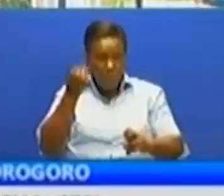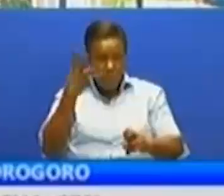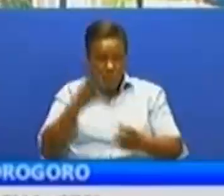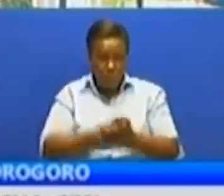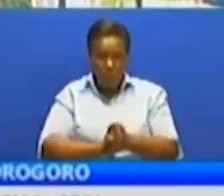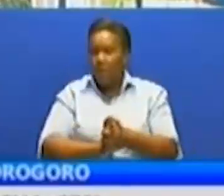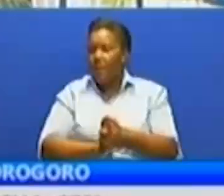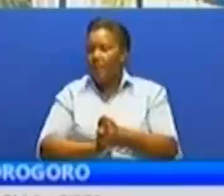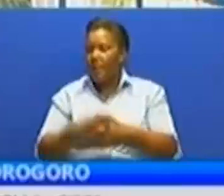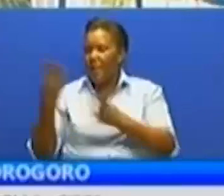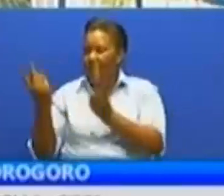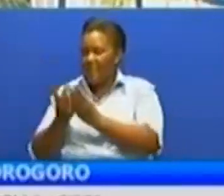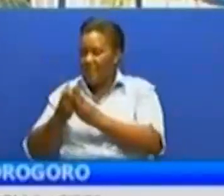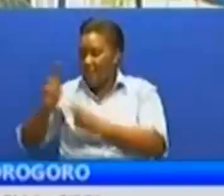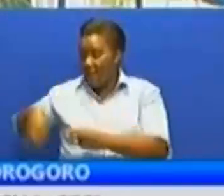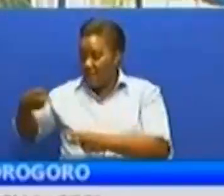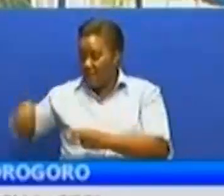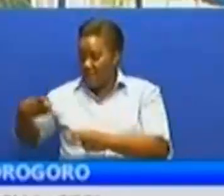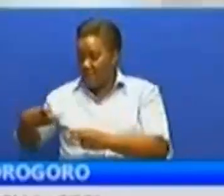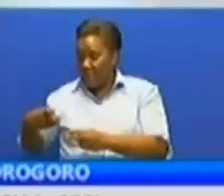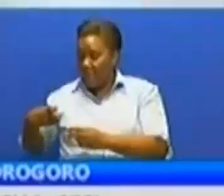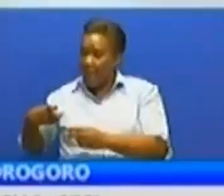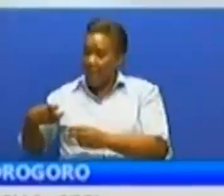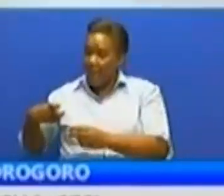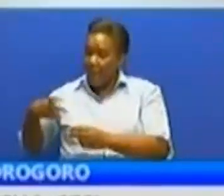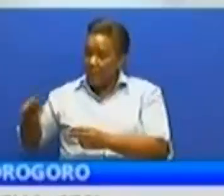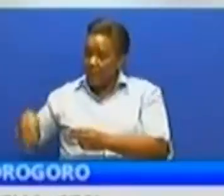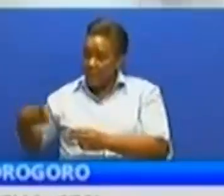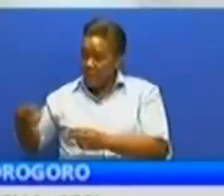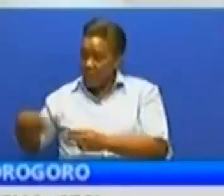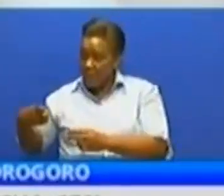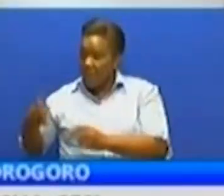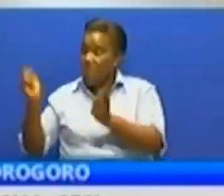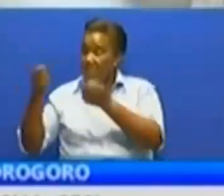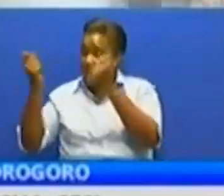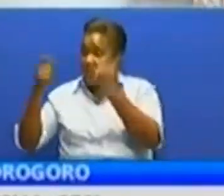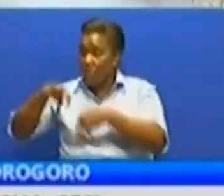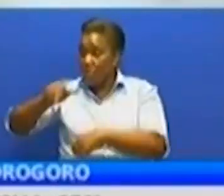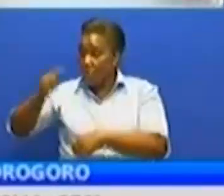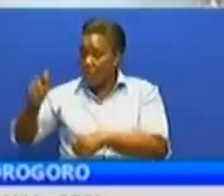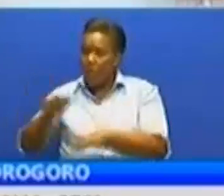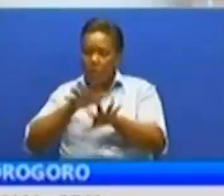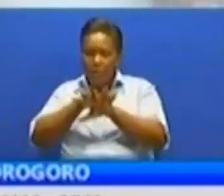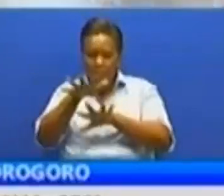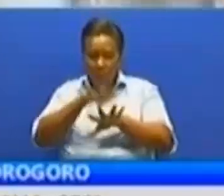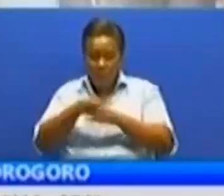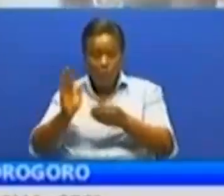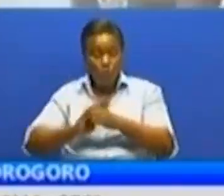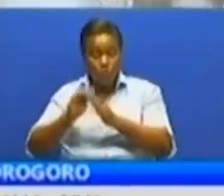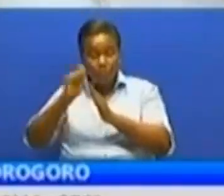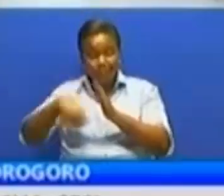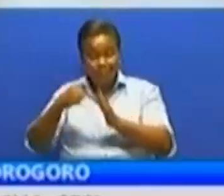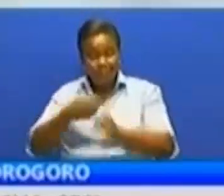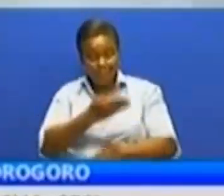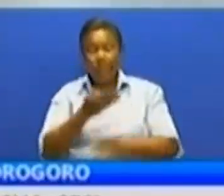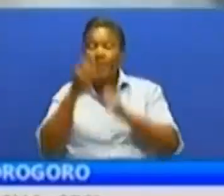afisa mifugo mkoa wa Morogoro Dr. Gaspar Msimbe wakaelezea umuhimu wa kufungwa kwa mtambo huo na matarajio yao kwa